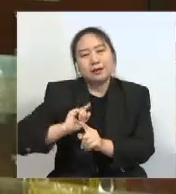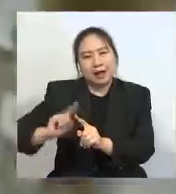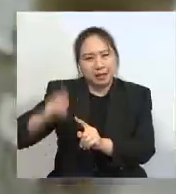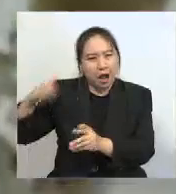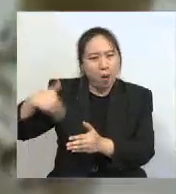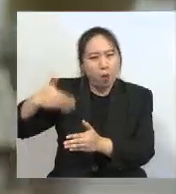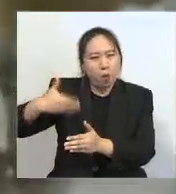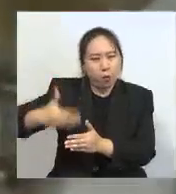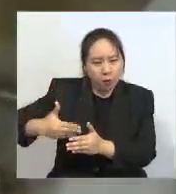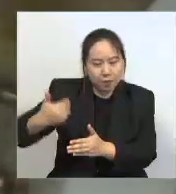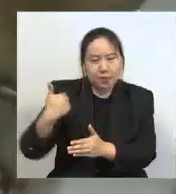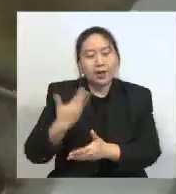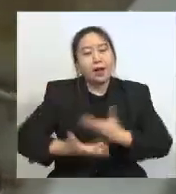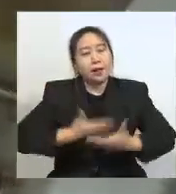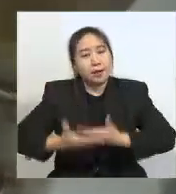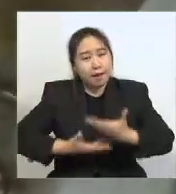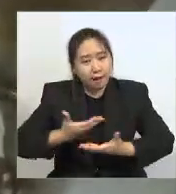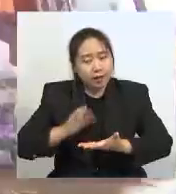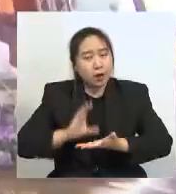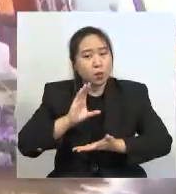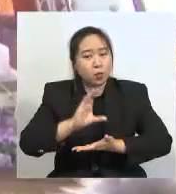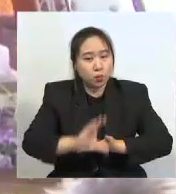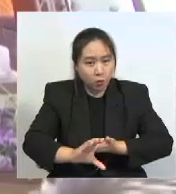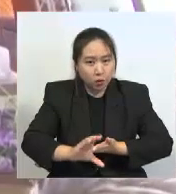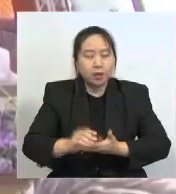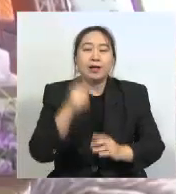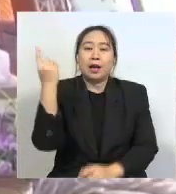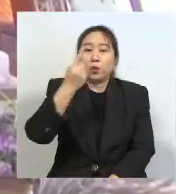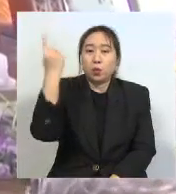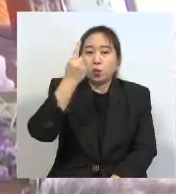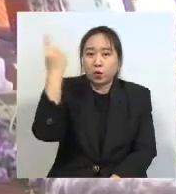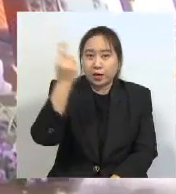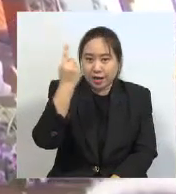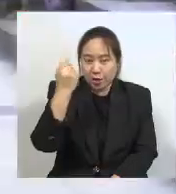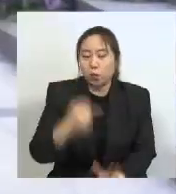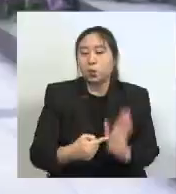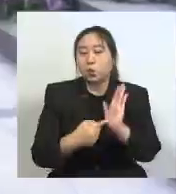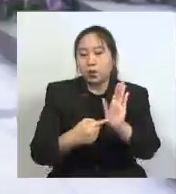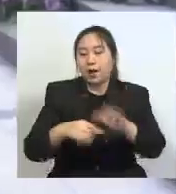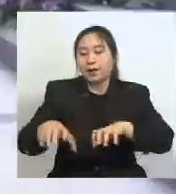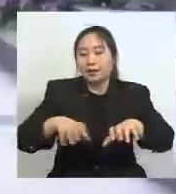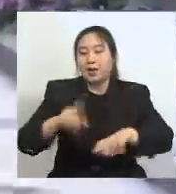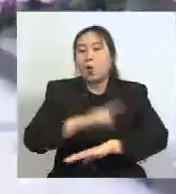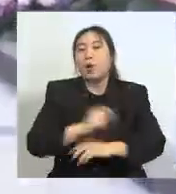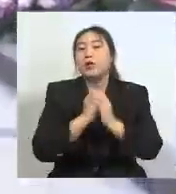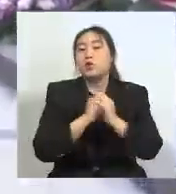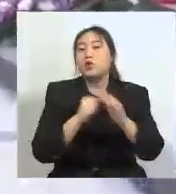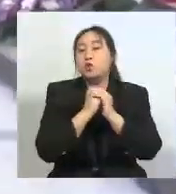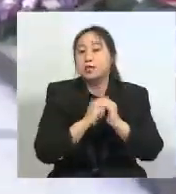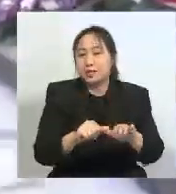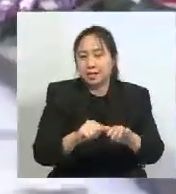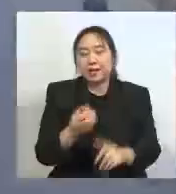านไม่ว่าจะเป็นด้านการค้าการลงทุนรวมถึงด้านการท่องเที่ยวอย่างการจัดงานเทศกาลตรุษจีนและเทศก